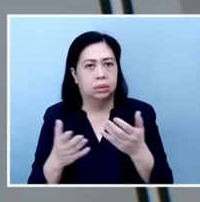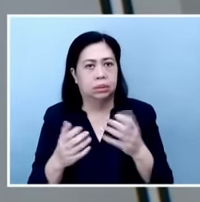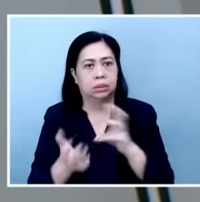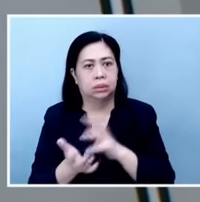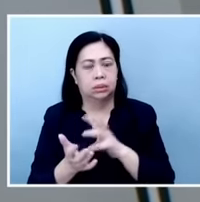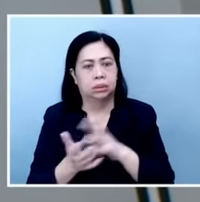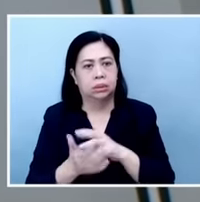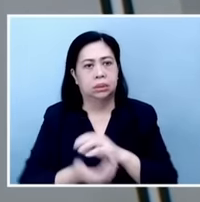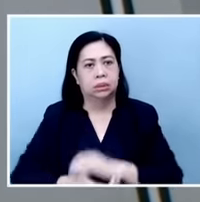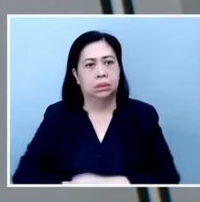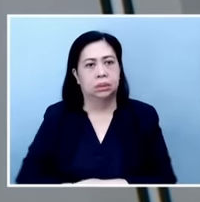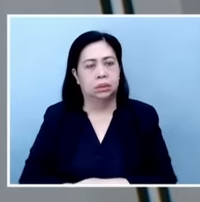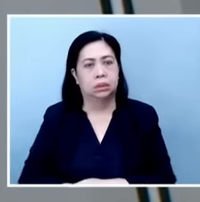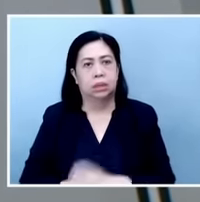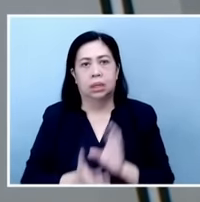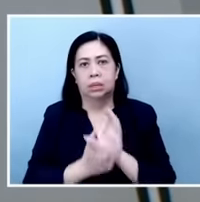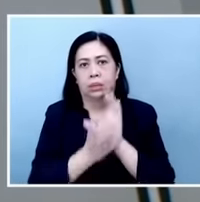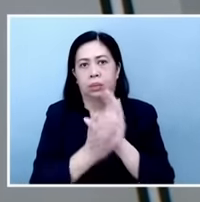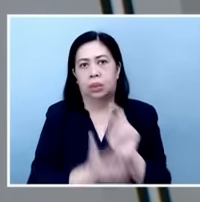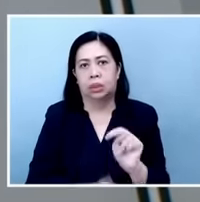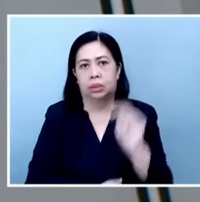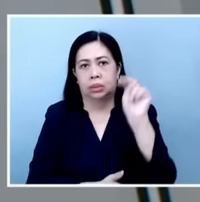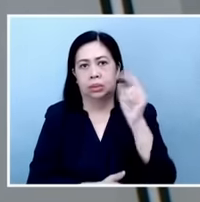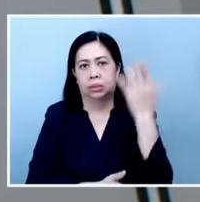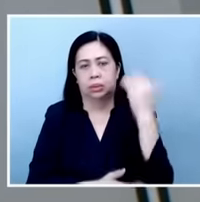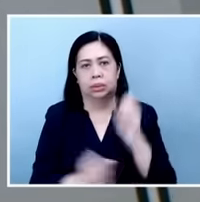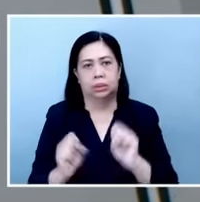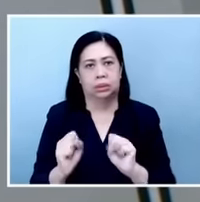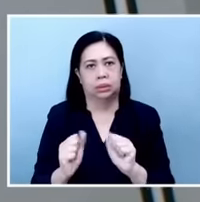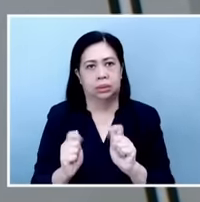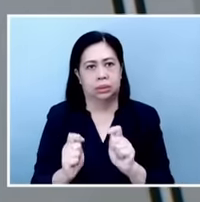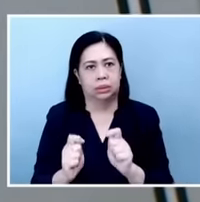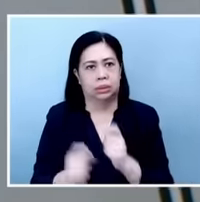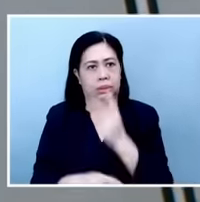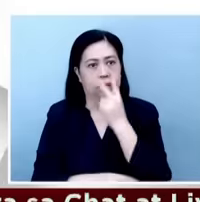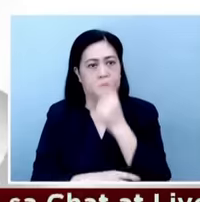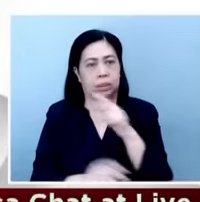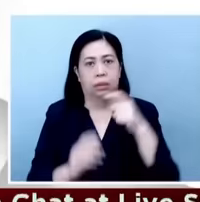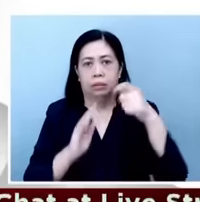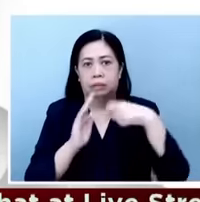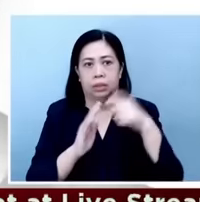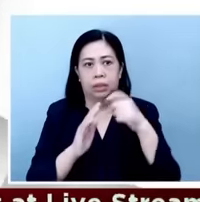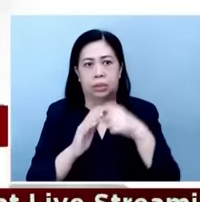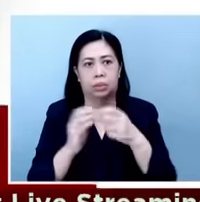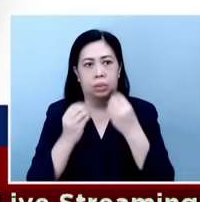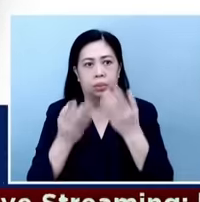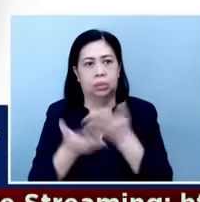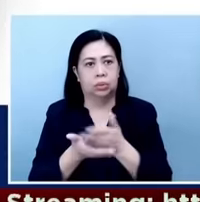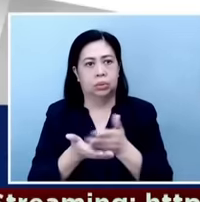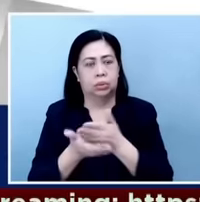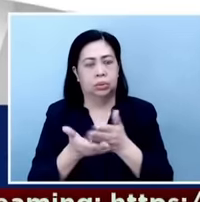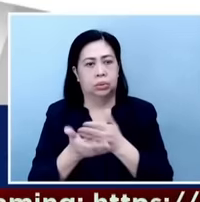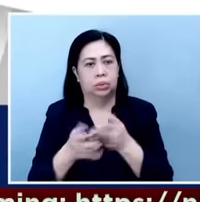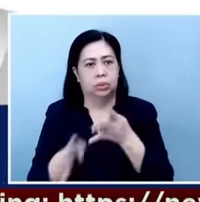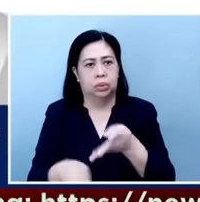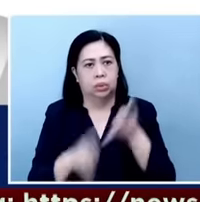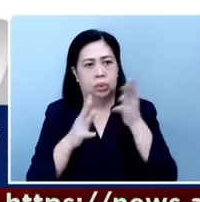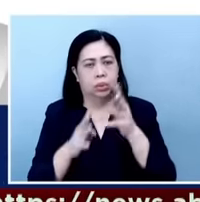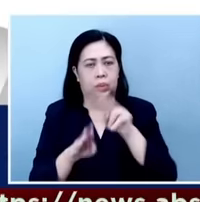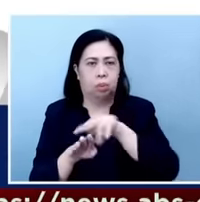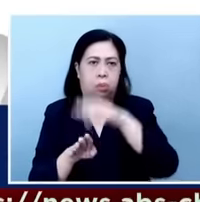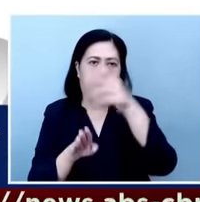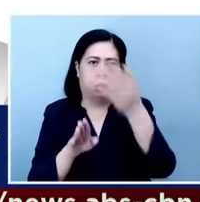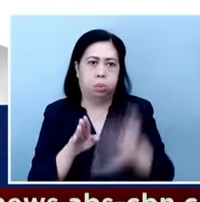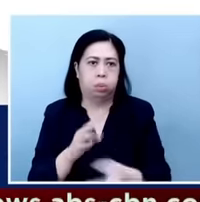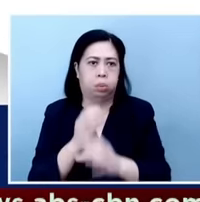ng Siayan, Zamboanga del Norte noong Sabado. Makikita po sa video na binahagi ng netizen ang pagkahulog ng